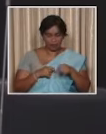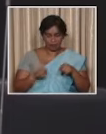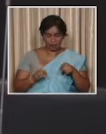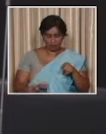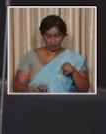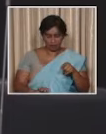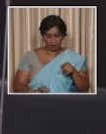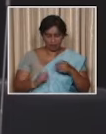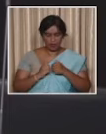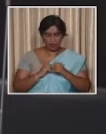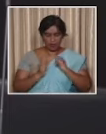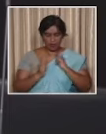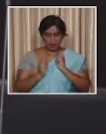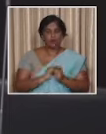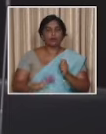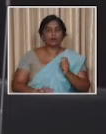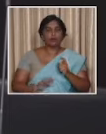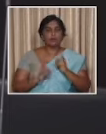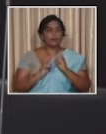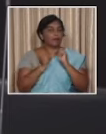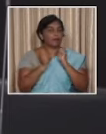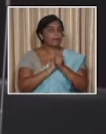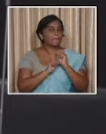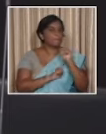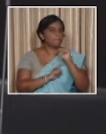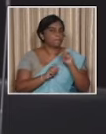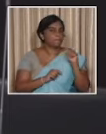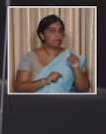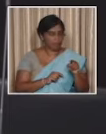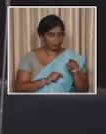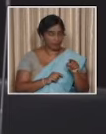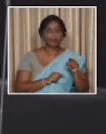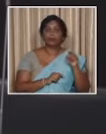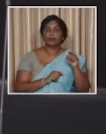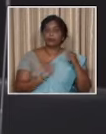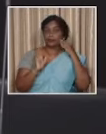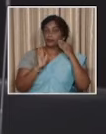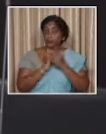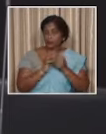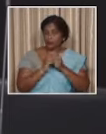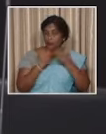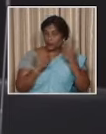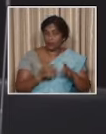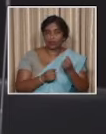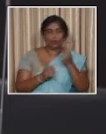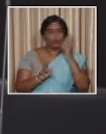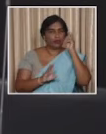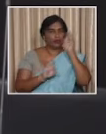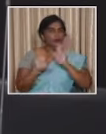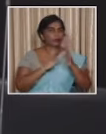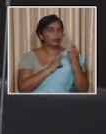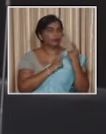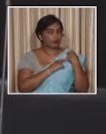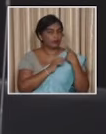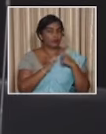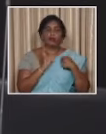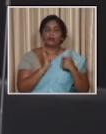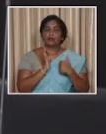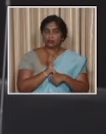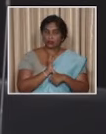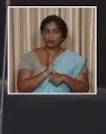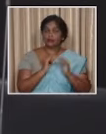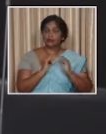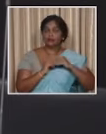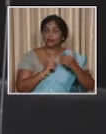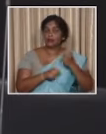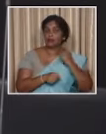සියල්ල වෙනස් කළේ මේ පාර්ලිමේන්තුව විසින්. මේ කරුණ කළානම් මූල්‍ය කළමනාකරණ වගකීම් පනත ඊට පසු